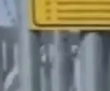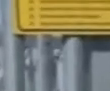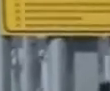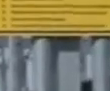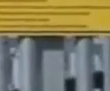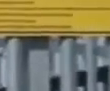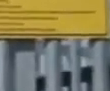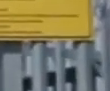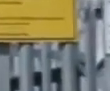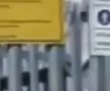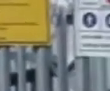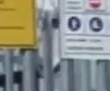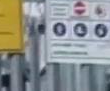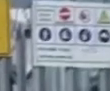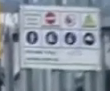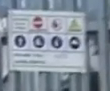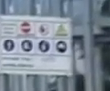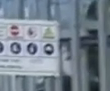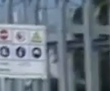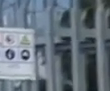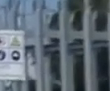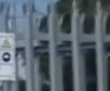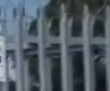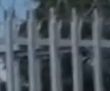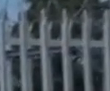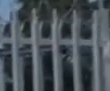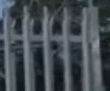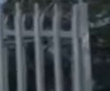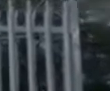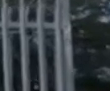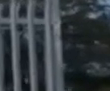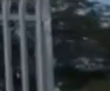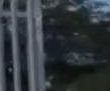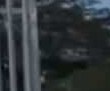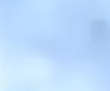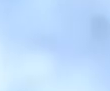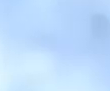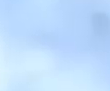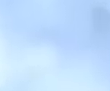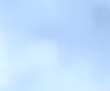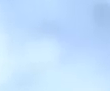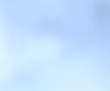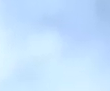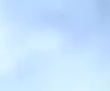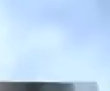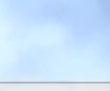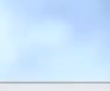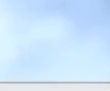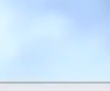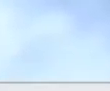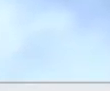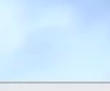Mwaka 2009, serikali ilianzisha mfuko wa mawasiliano kwa wote uliobeba jukumu la